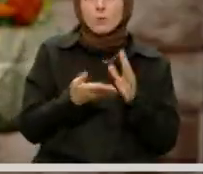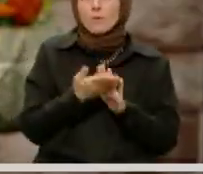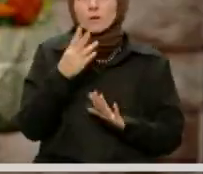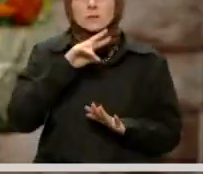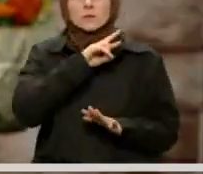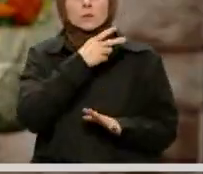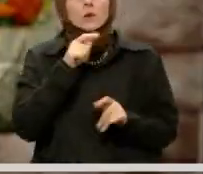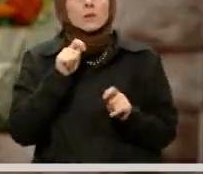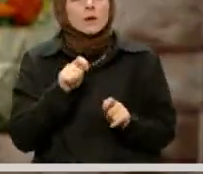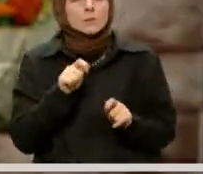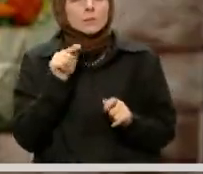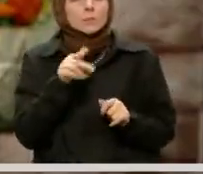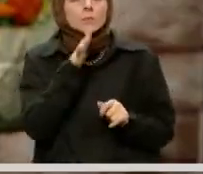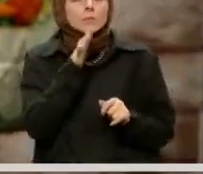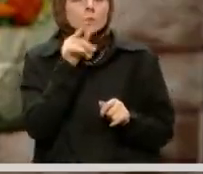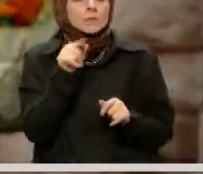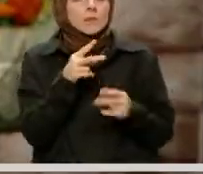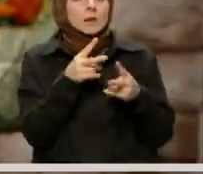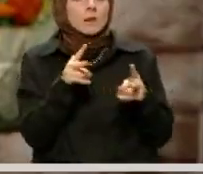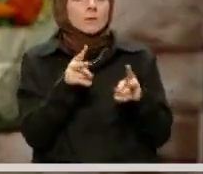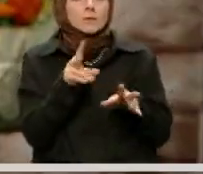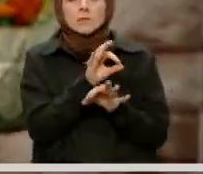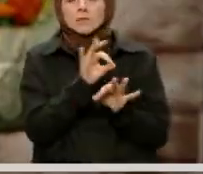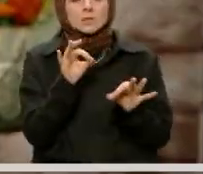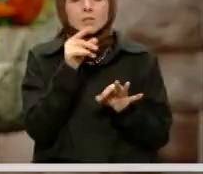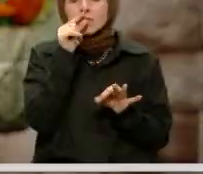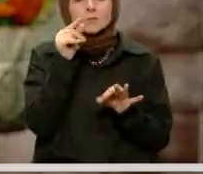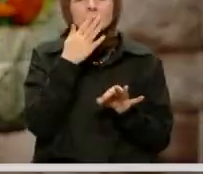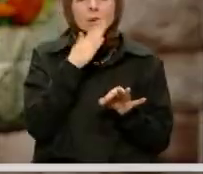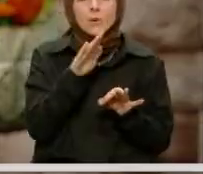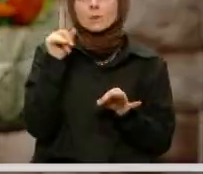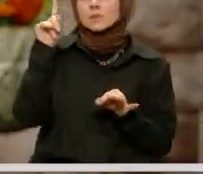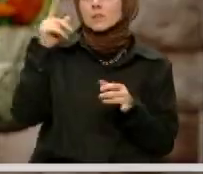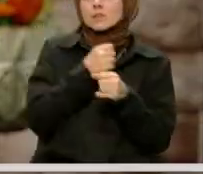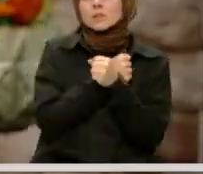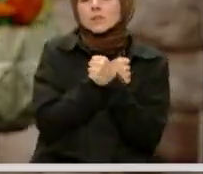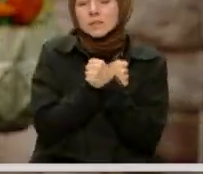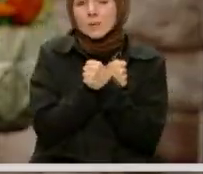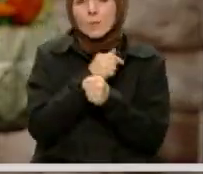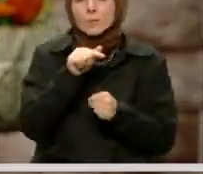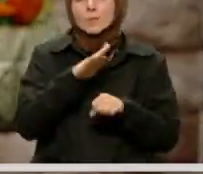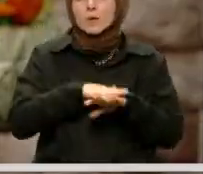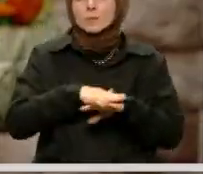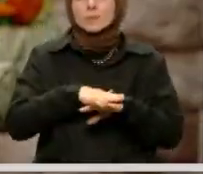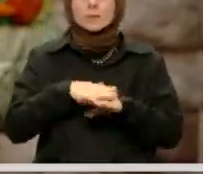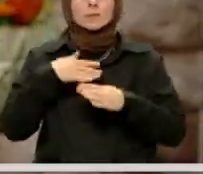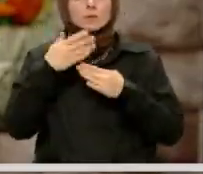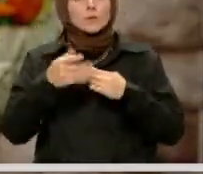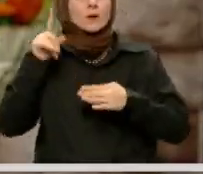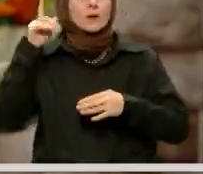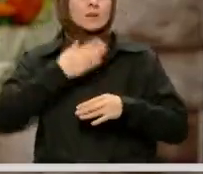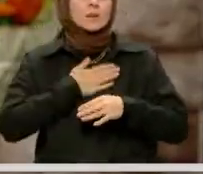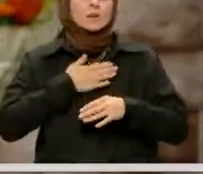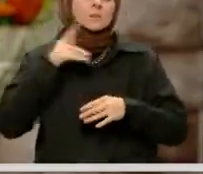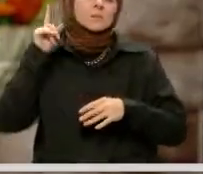bunu bağışlayacak senden başka kimse yok. O yüzden sana sığındım. Bunu yaptık, ya Rabbi şimdi şuna ihtiyacım var deyip halimizi